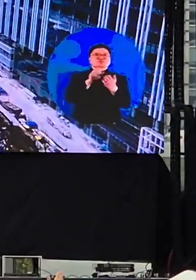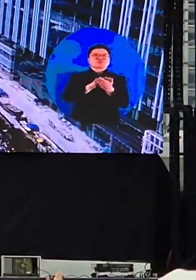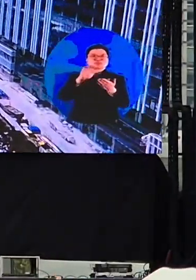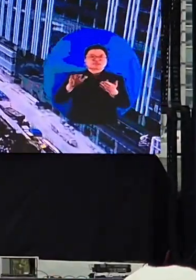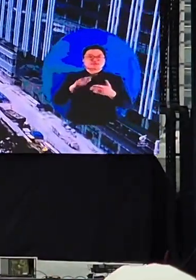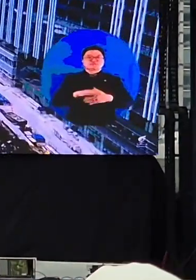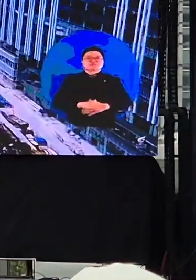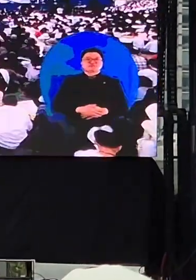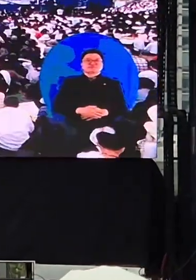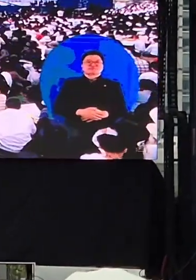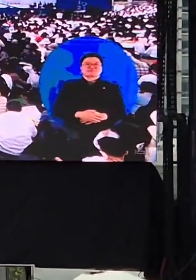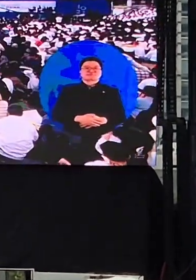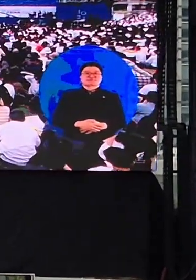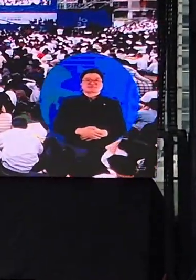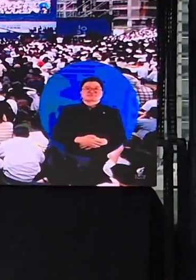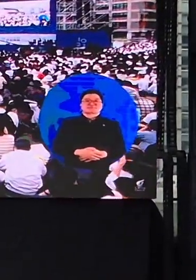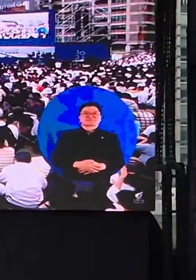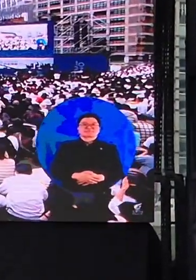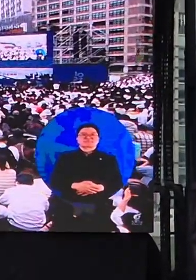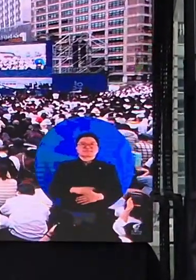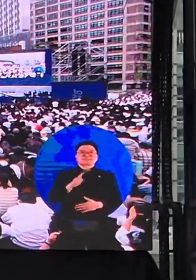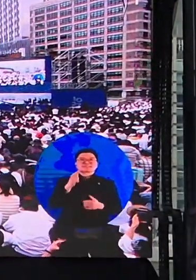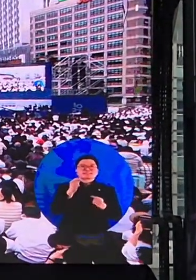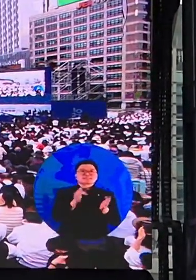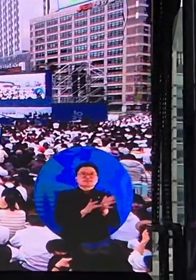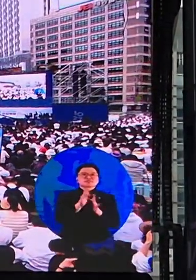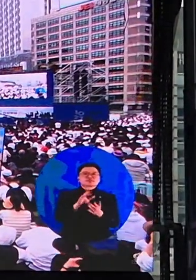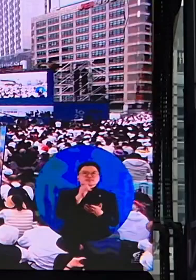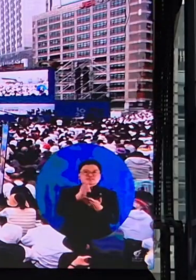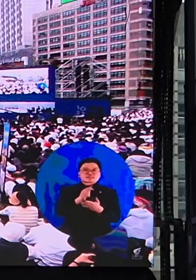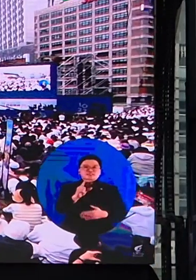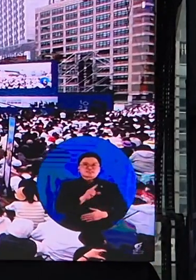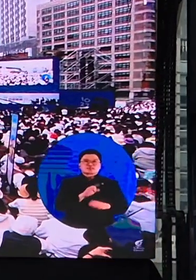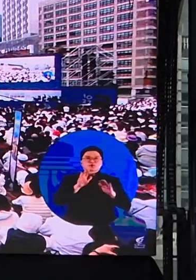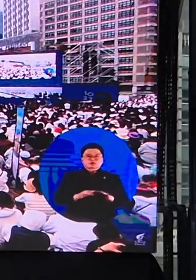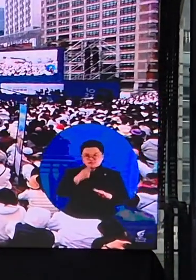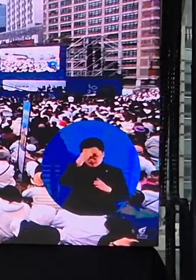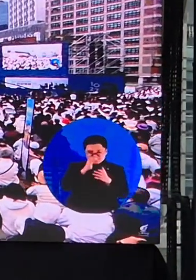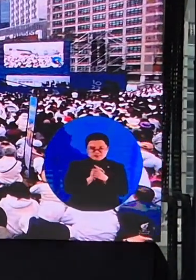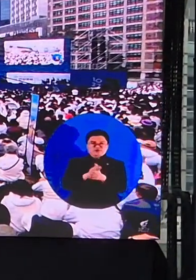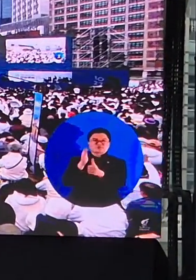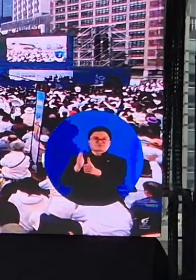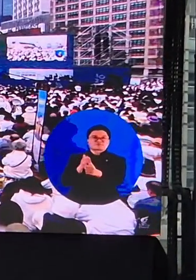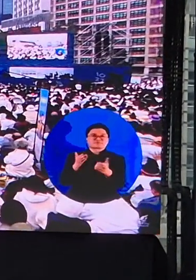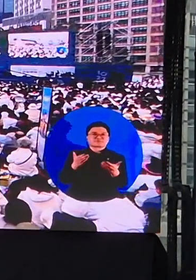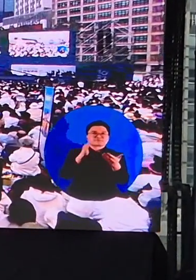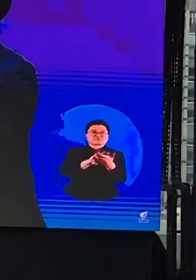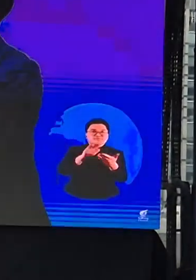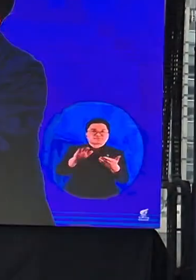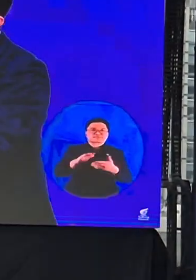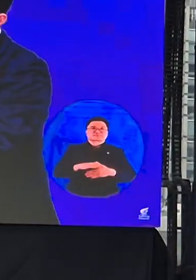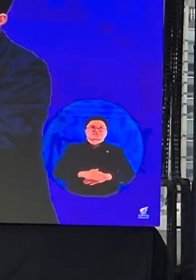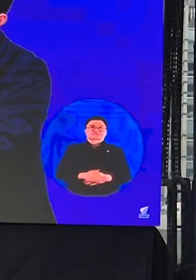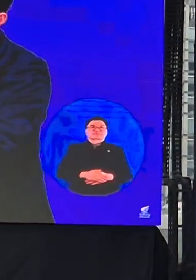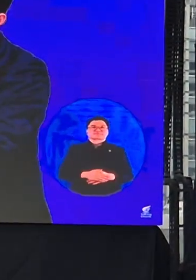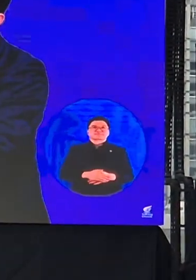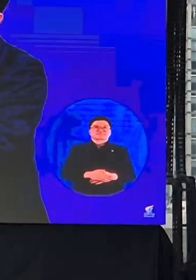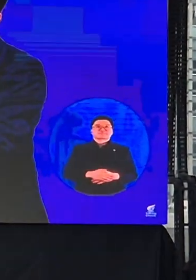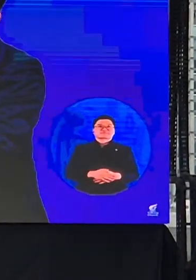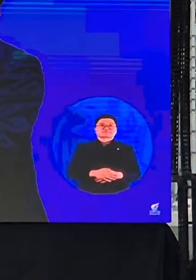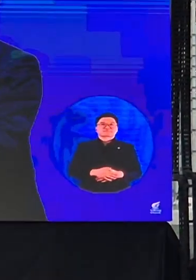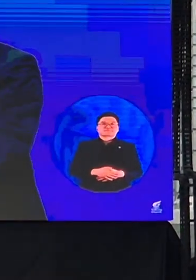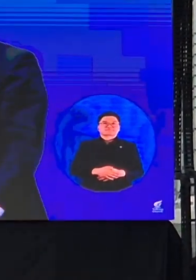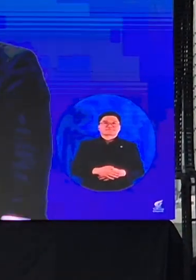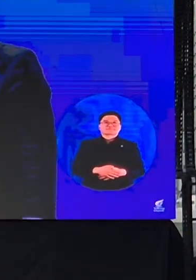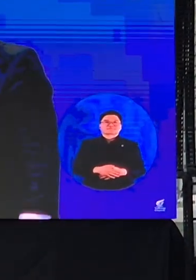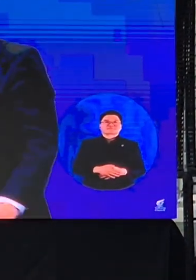in the name of Jesus Christ. 그렇게 예수 그리스도의 이름으로 오늘 이 시간 기도하시길 바랍니다. Then his kingdom will come